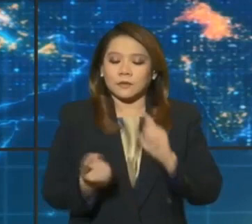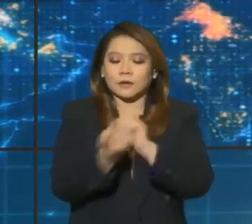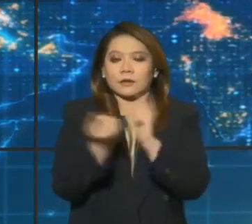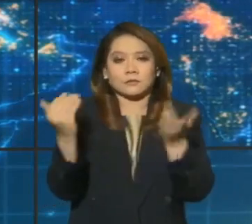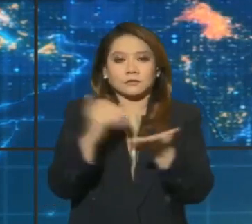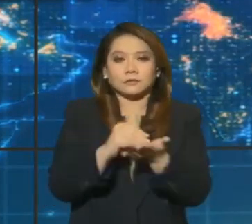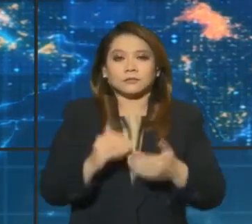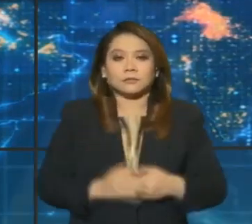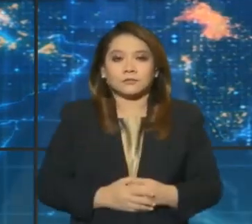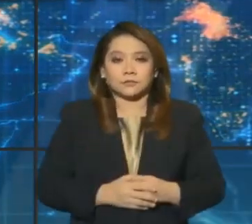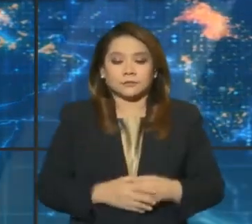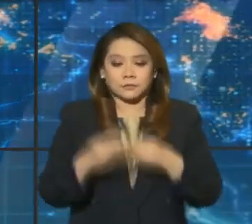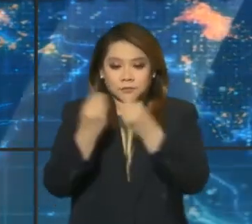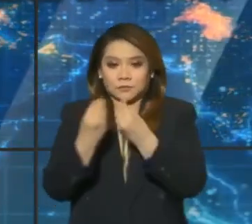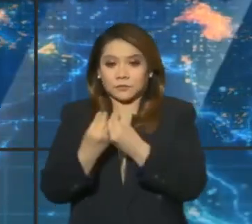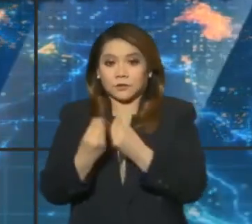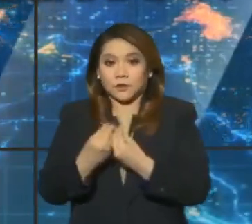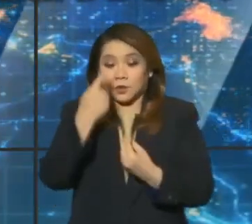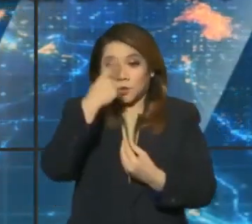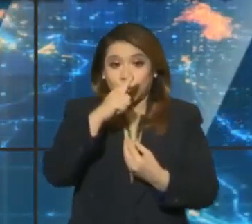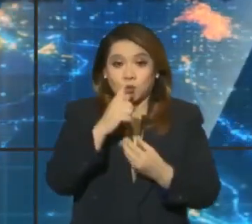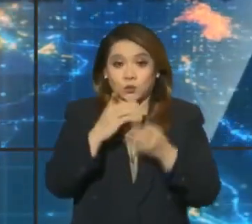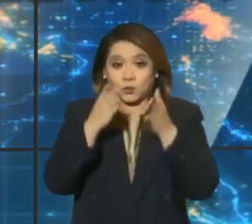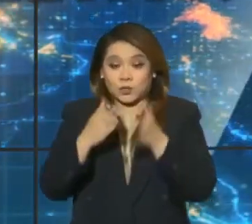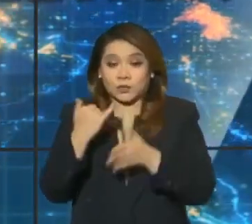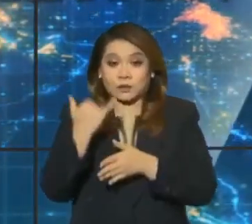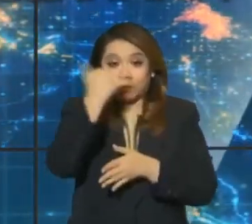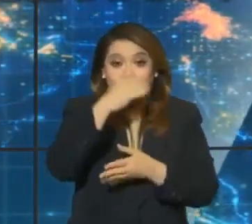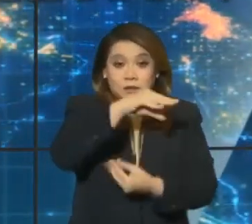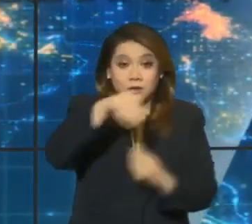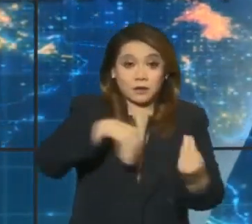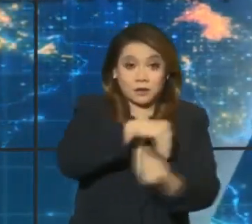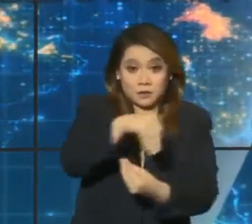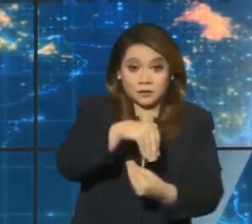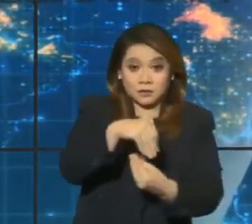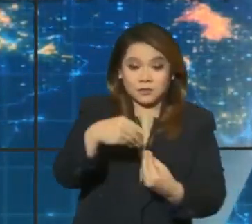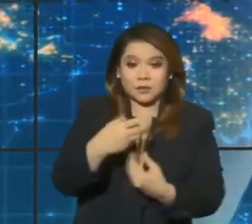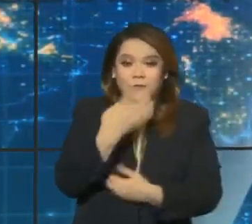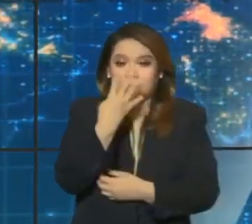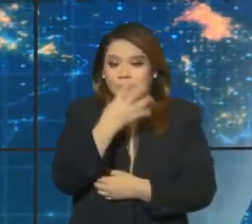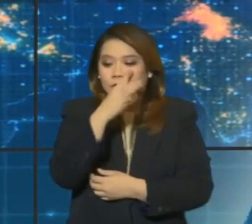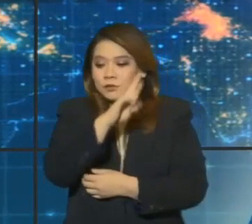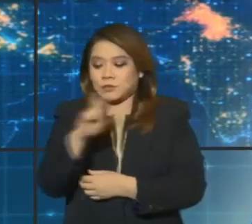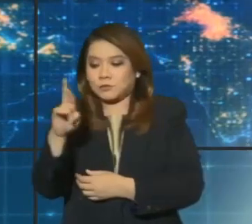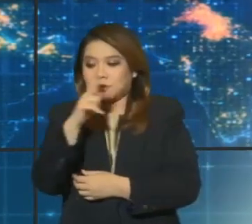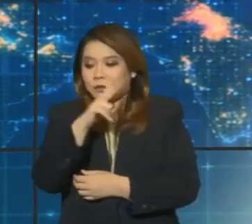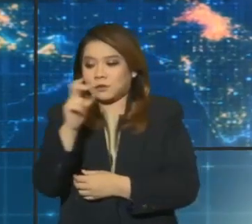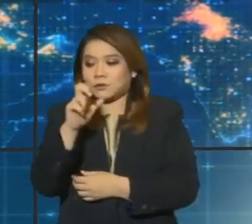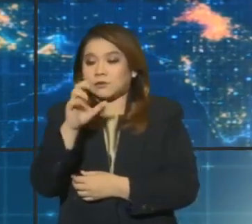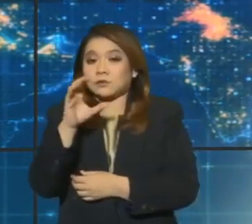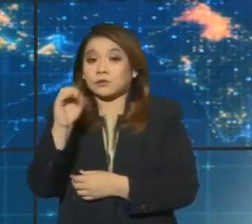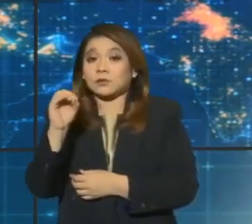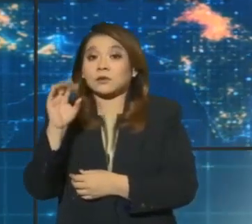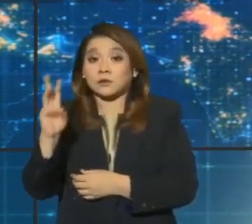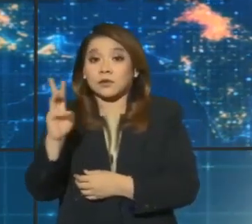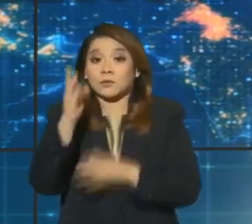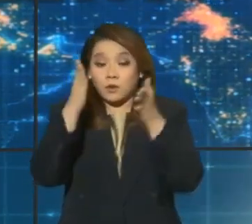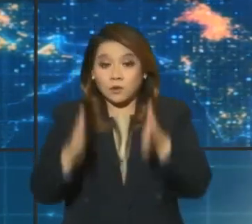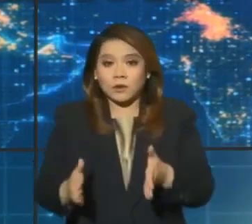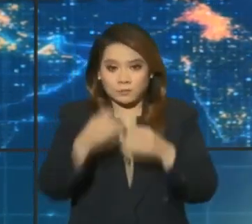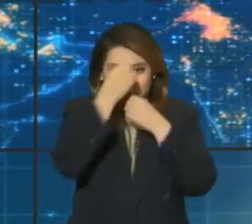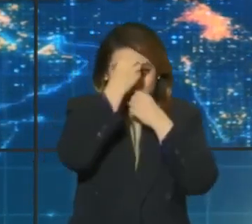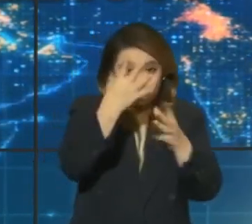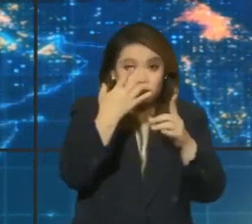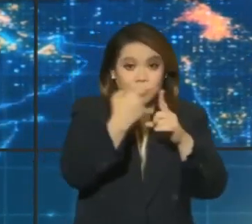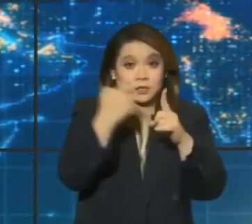Bertemu kembali. Jumlah kuota jemaah haji bagi Malaysia pada tahun ini adalah sebanyak 14,306 orang, susulan